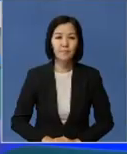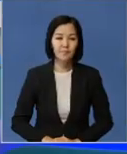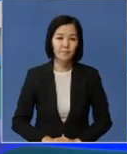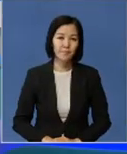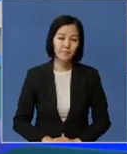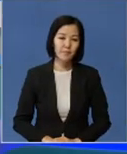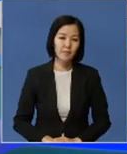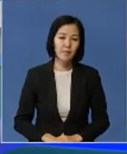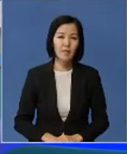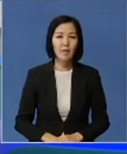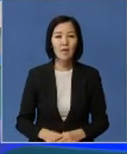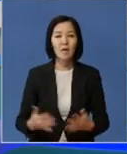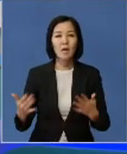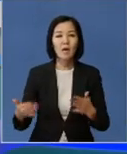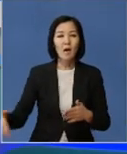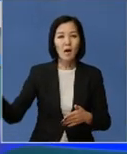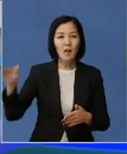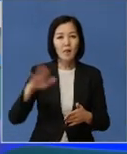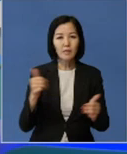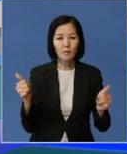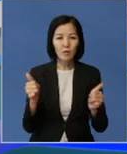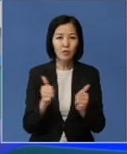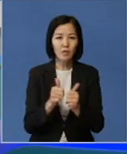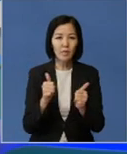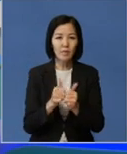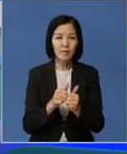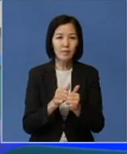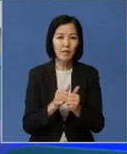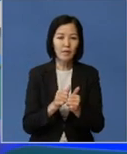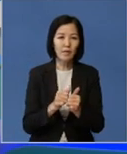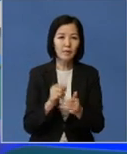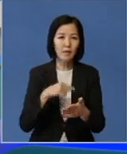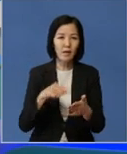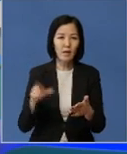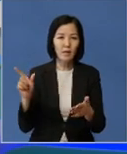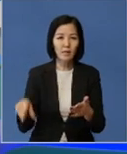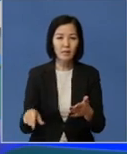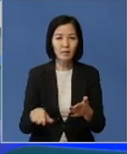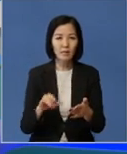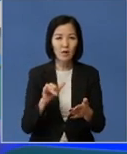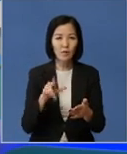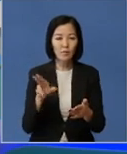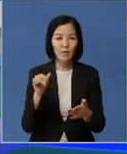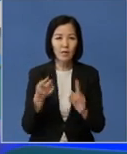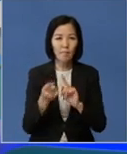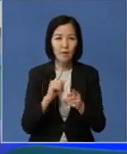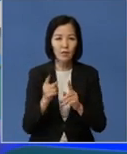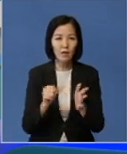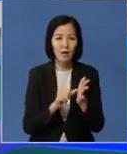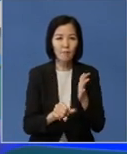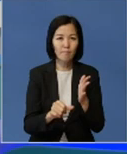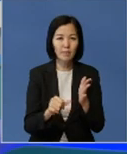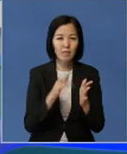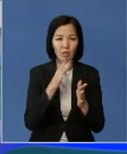Шөптен туып, шөпке сіңем. Алатаудың етегінде көрнекті ақын әрі аудармашы Жүкел Қамайұлының 60 жас мерейтойы дүрілдеп өтті.